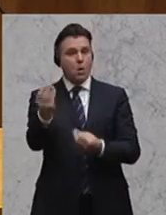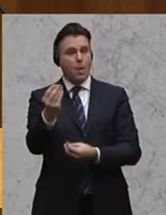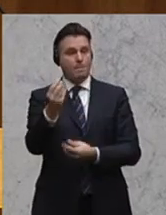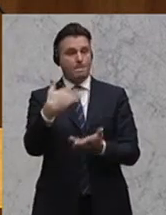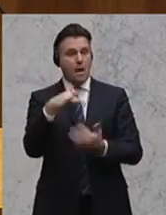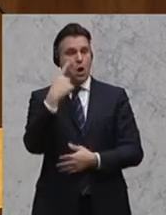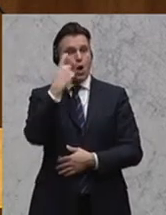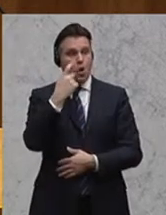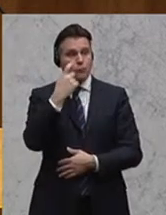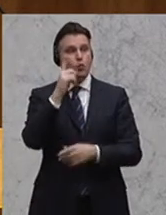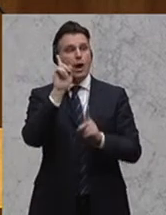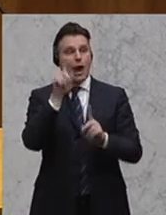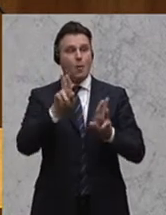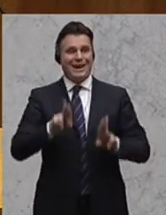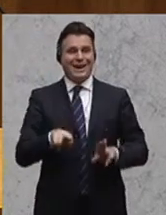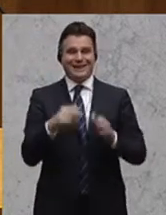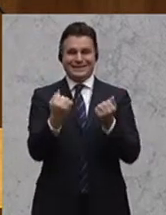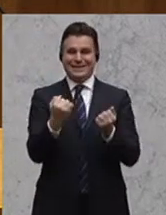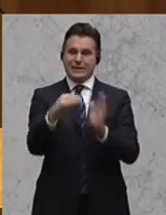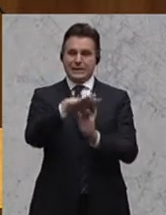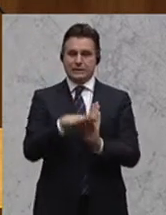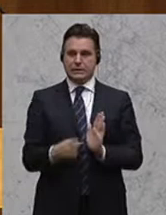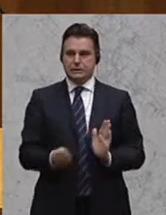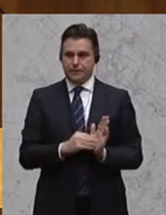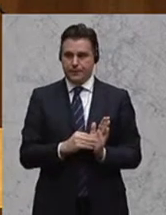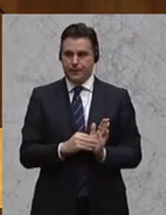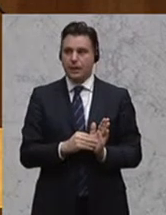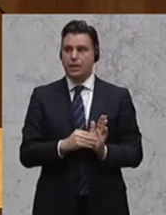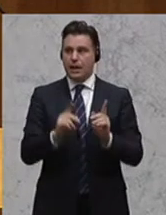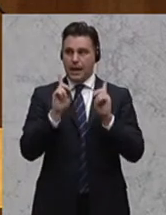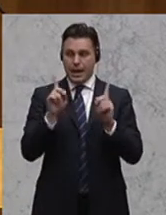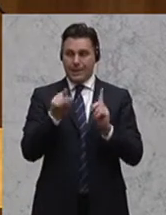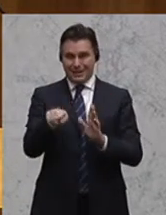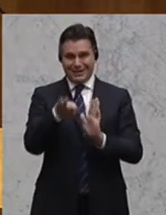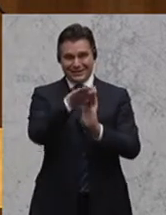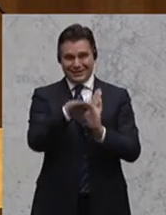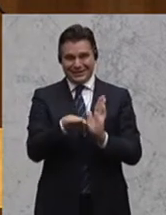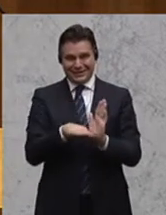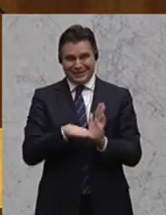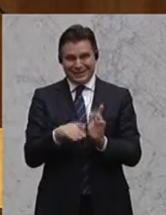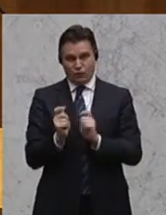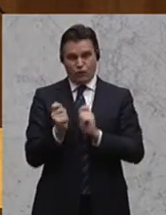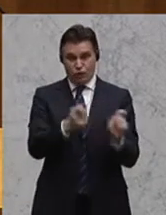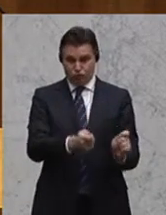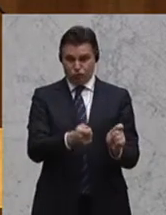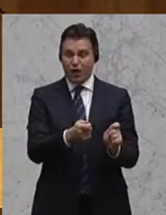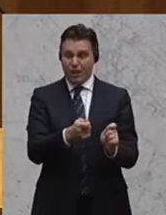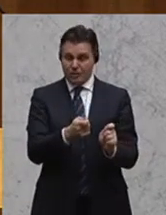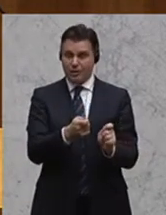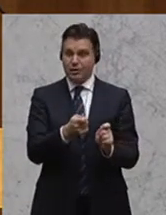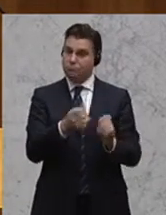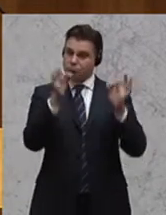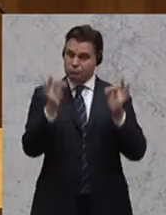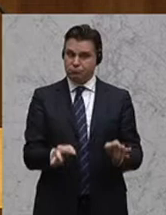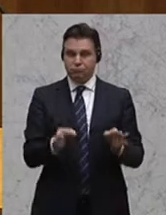vor allem auch Rechtssicherheit zu geben. Wir setzen aber gleichzeitig mit diesem Gesetzesvorschlag sehr, sehr